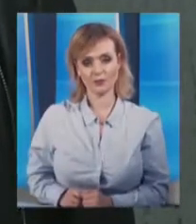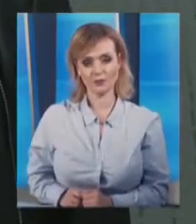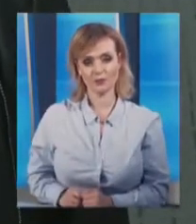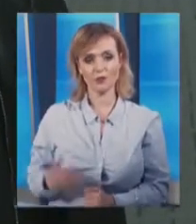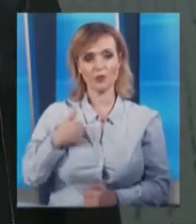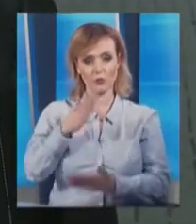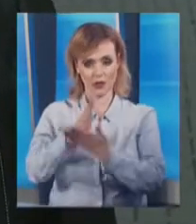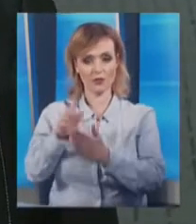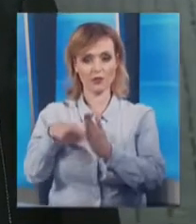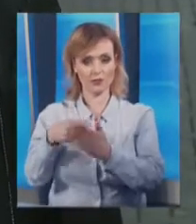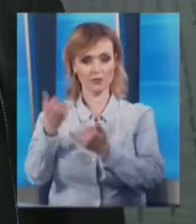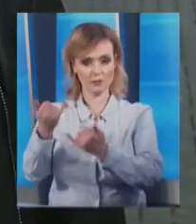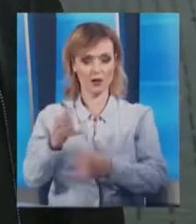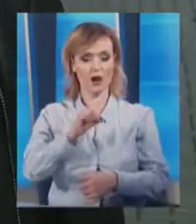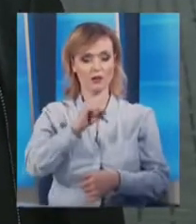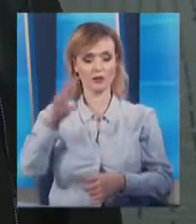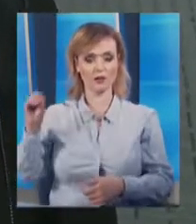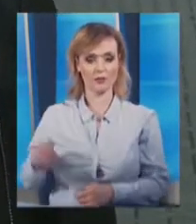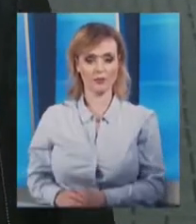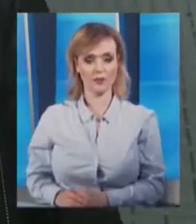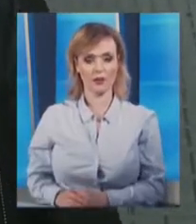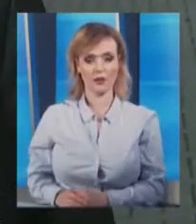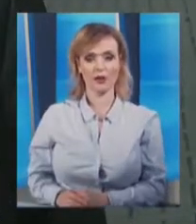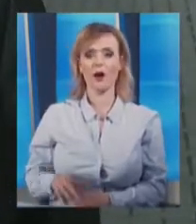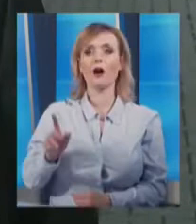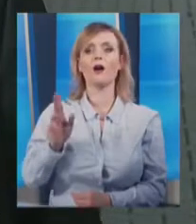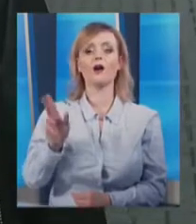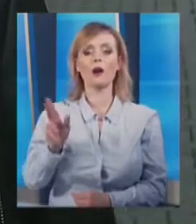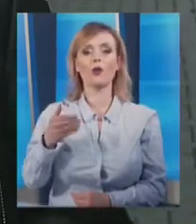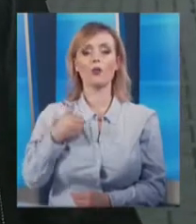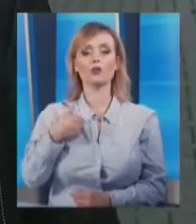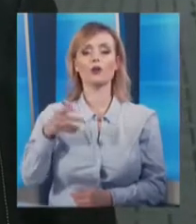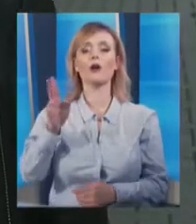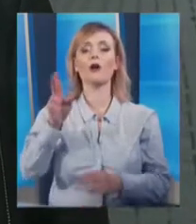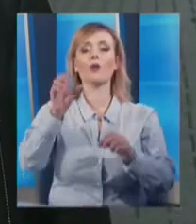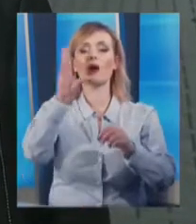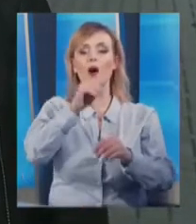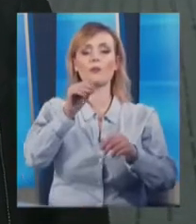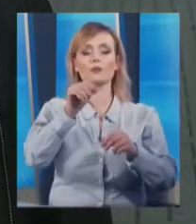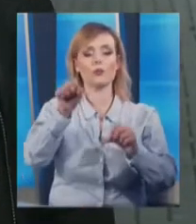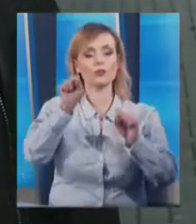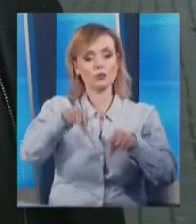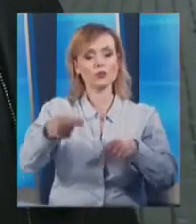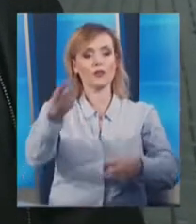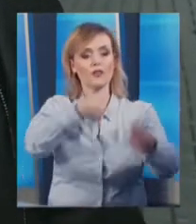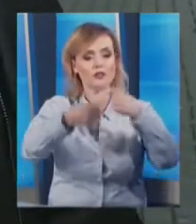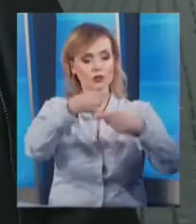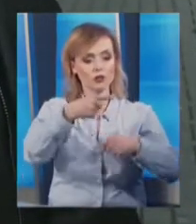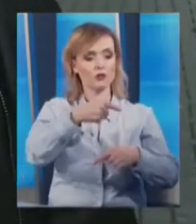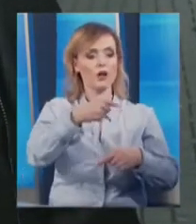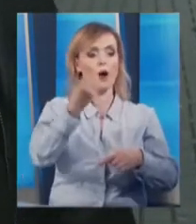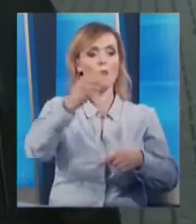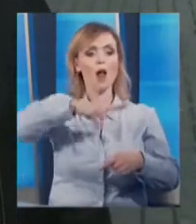Am întrebări pentru domnul Andrei Năstase. Cum vrea să întoarcă miliardul și cum să-l întoarcă pe domnul Plahotniuc în țară,